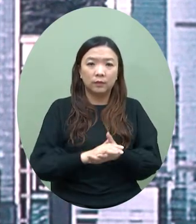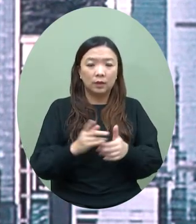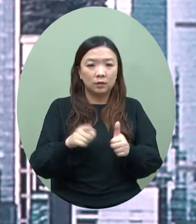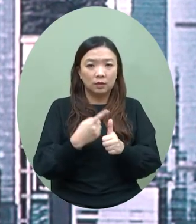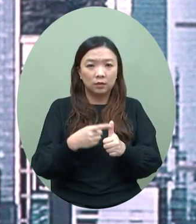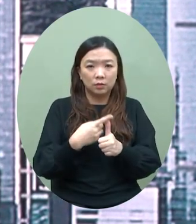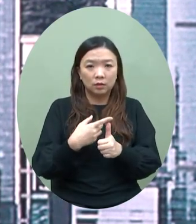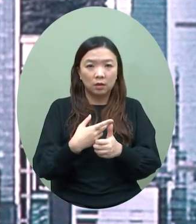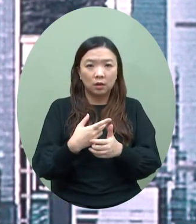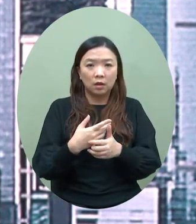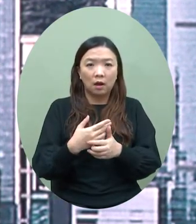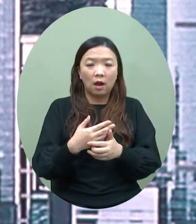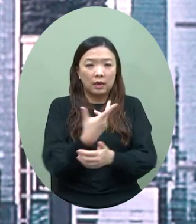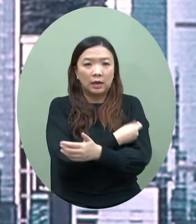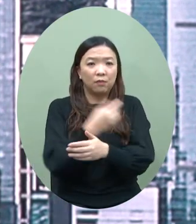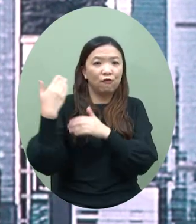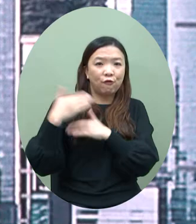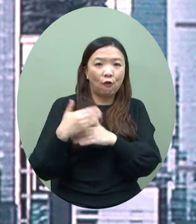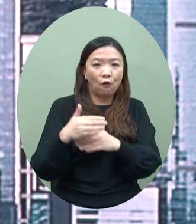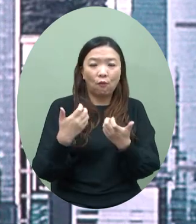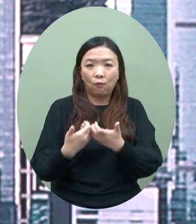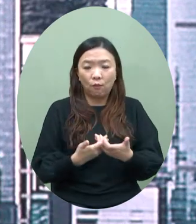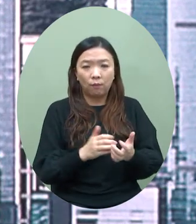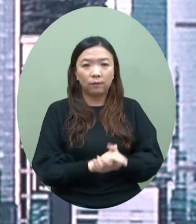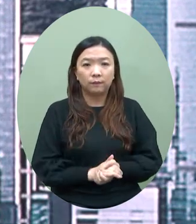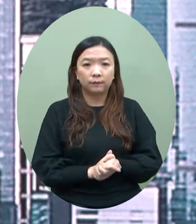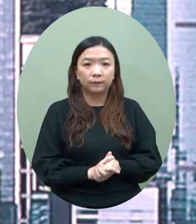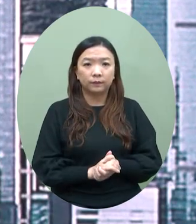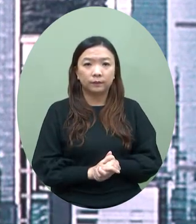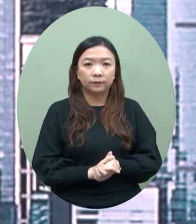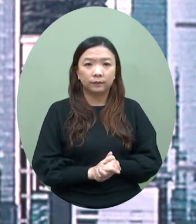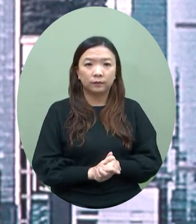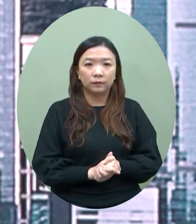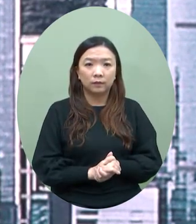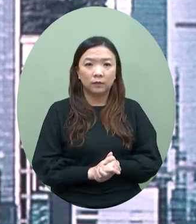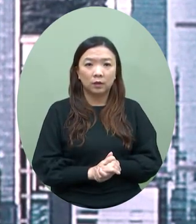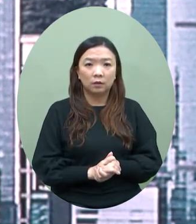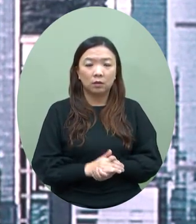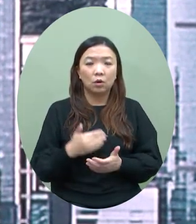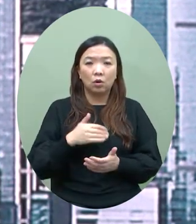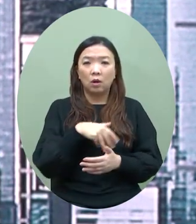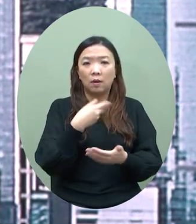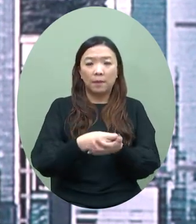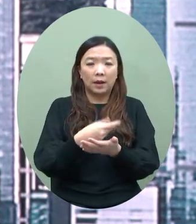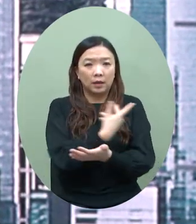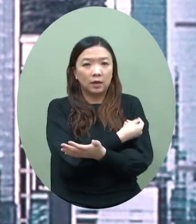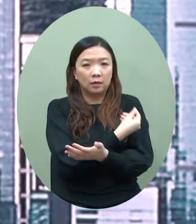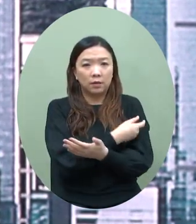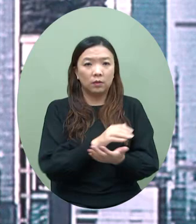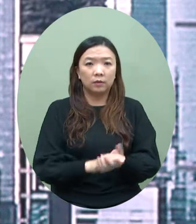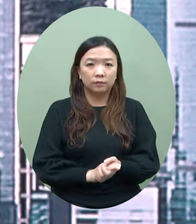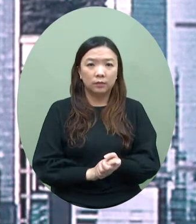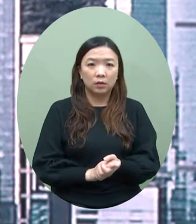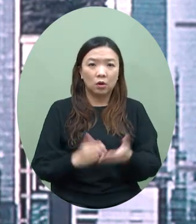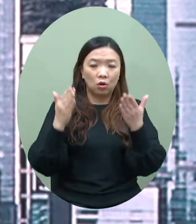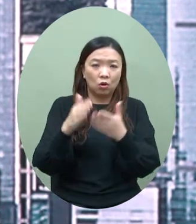嘅當然就係疫苗嘅供應嚇。所以咧喺嗰個我哋所購買嘅疫苗咧，我哋都同翻嘅